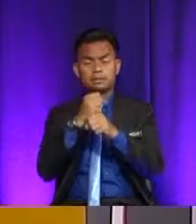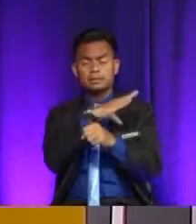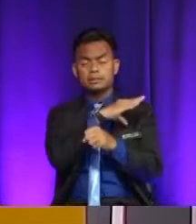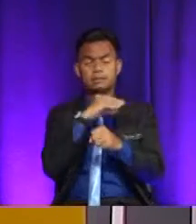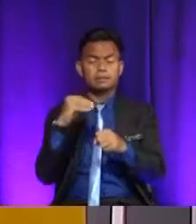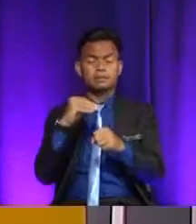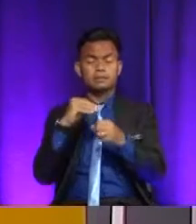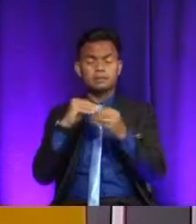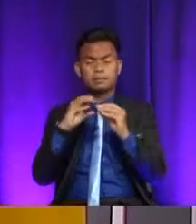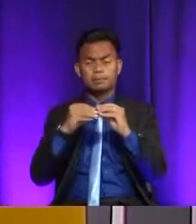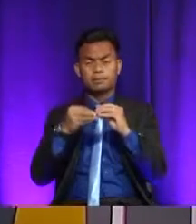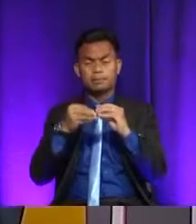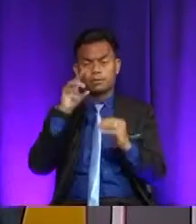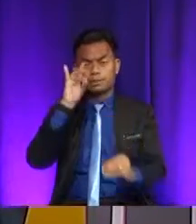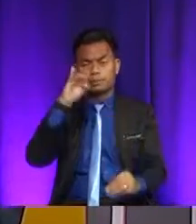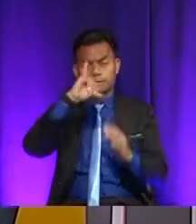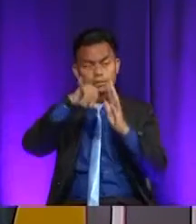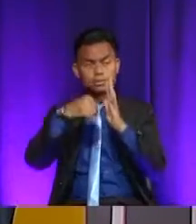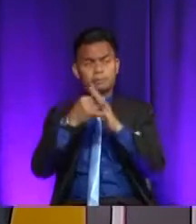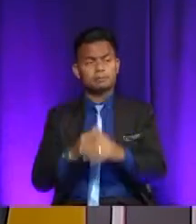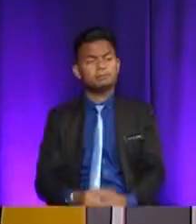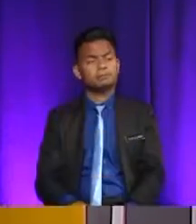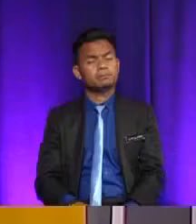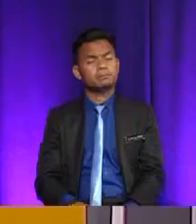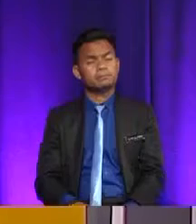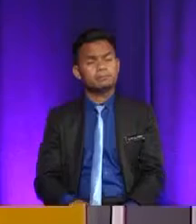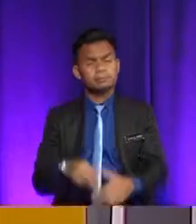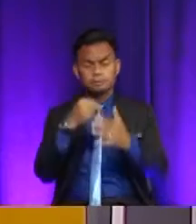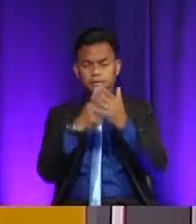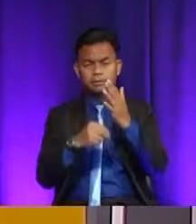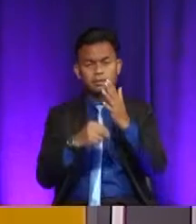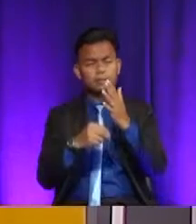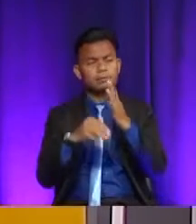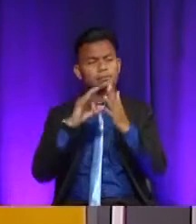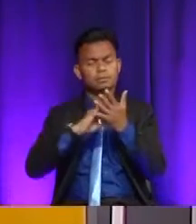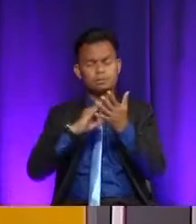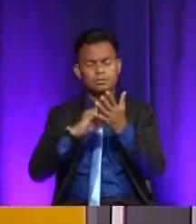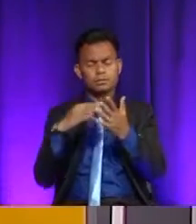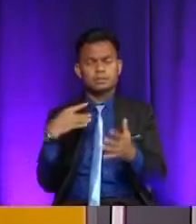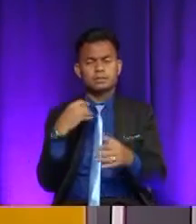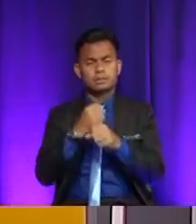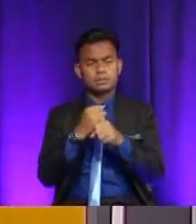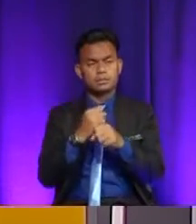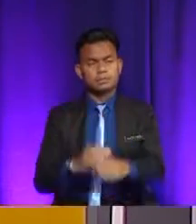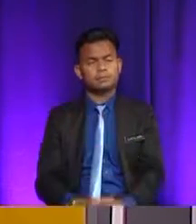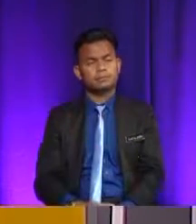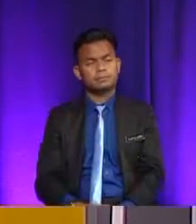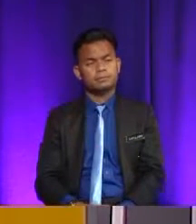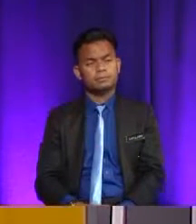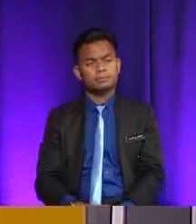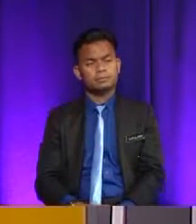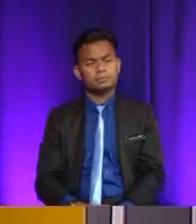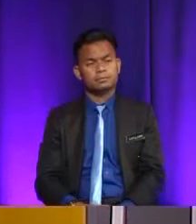gambar ini kan pembuka logam nilai fungsi kerja ini adalah nilai fungsi kerja fungsi kerja